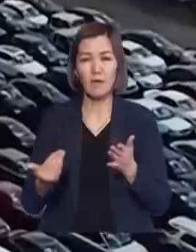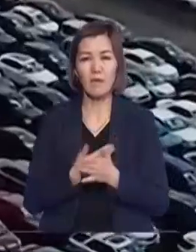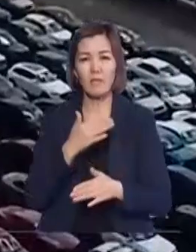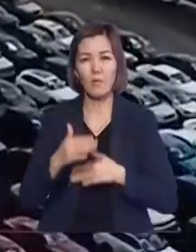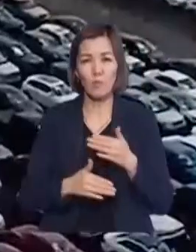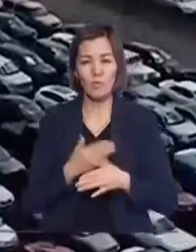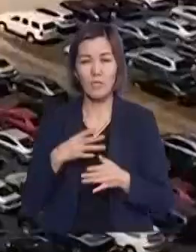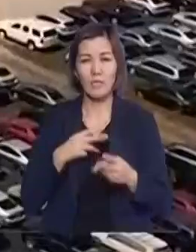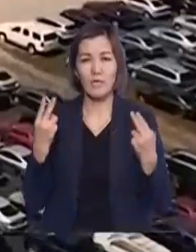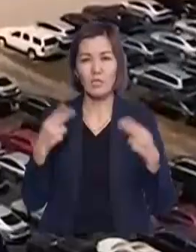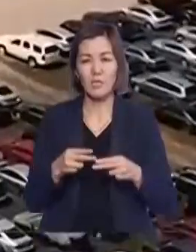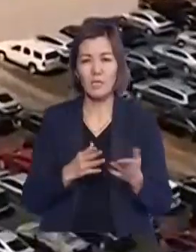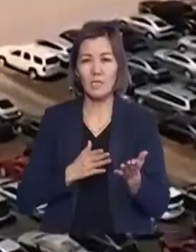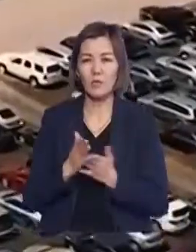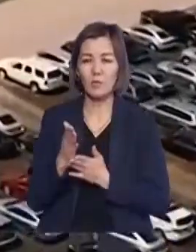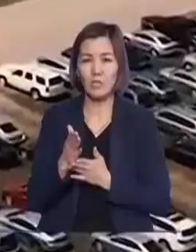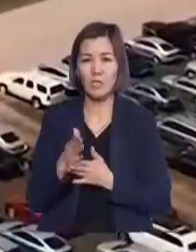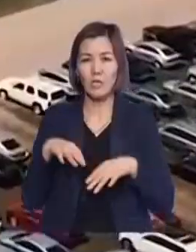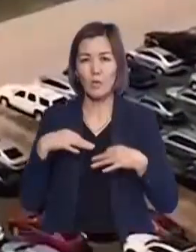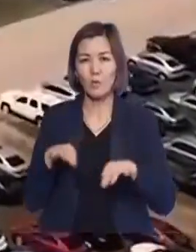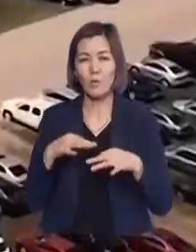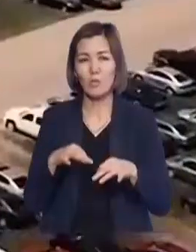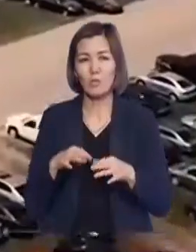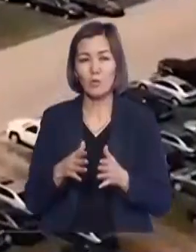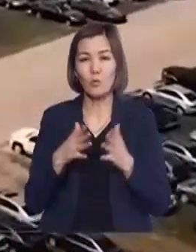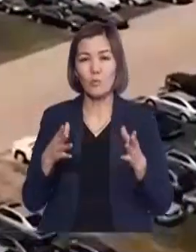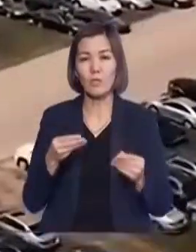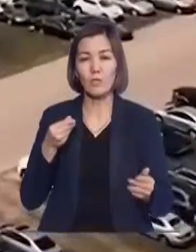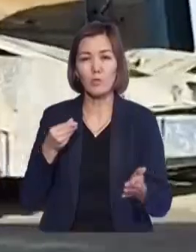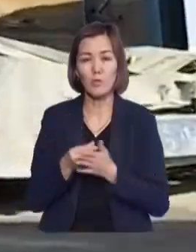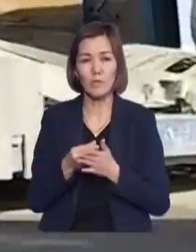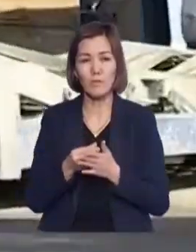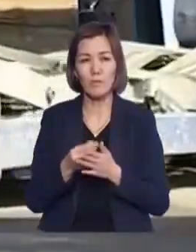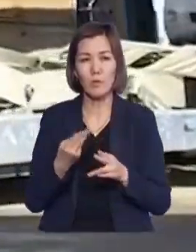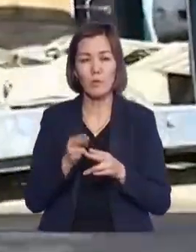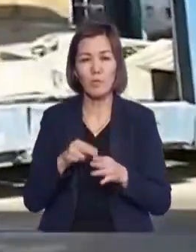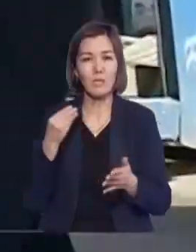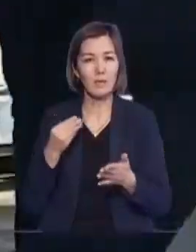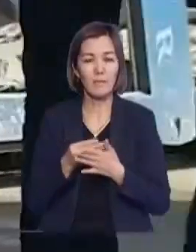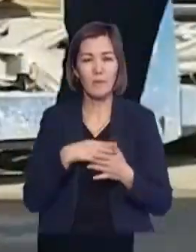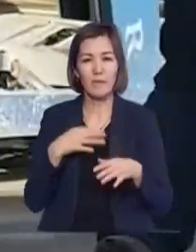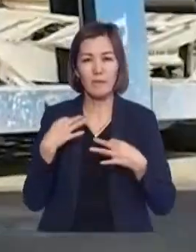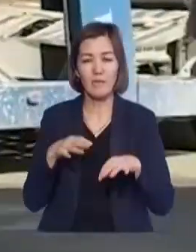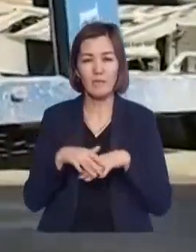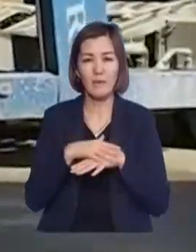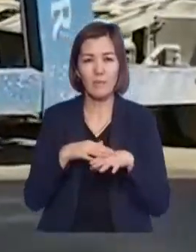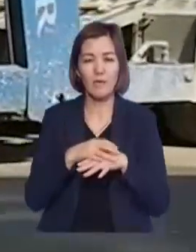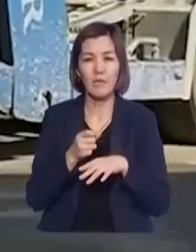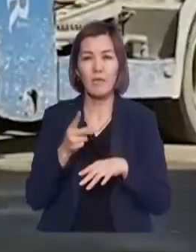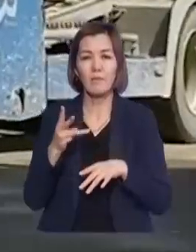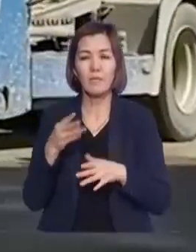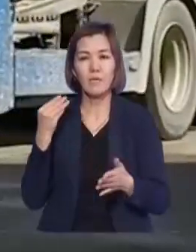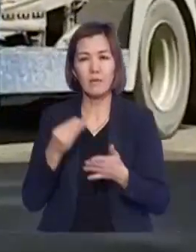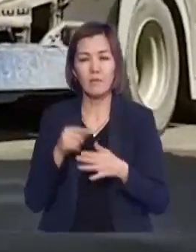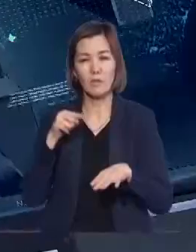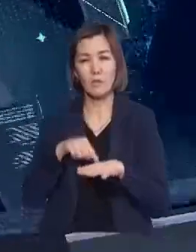Бірақ шекарадан өткен көліктер үшін қомақты утиль алым төлейді. Салдарынан нарықтағы автомобиль бағасы да бірнеше